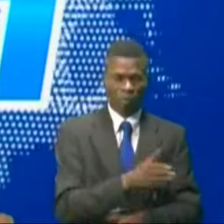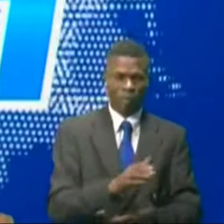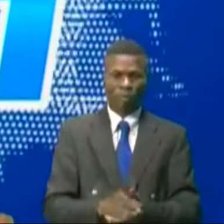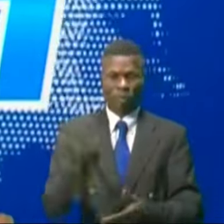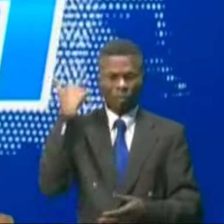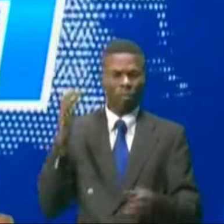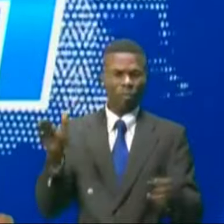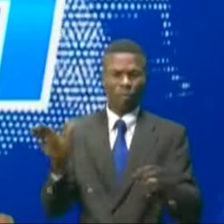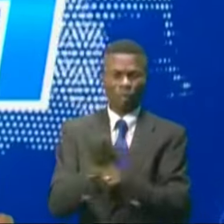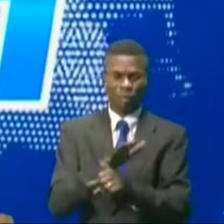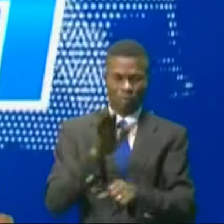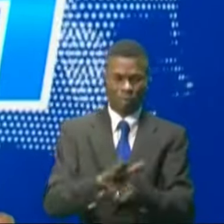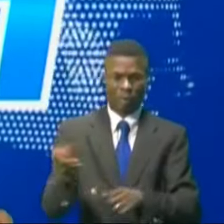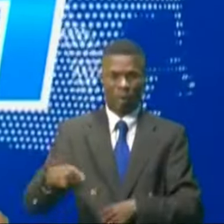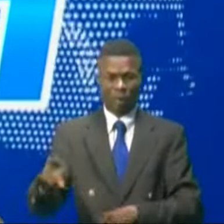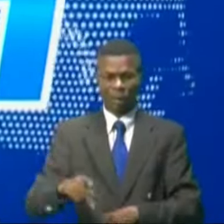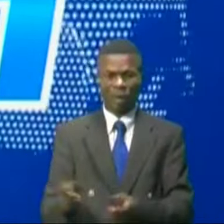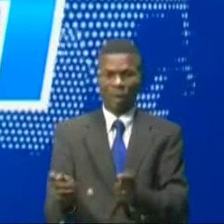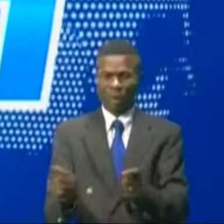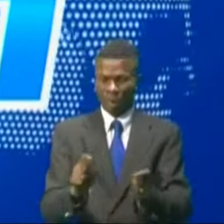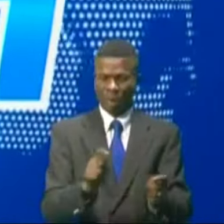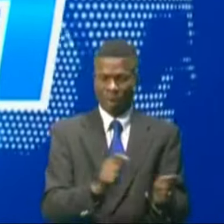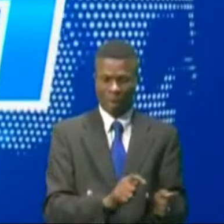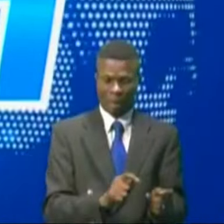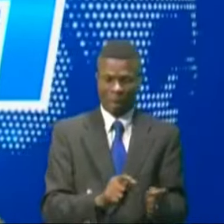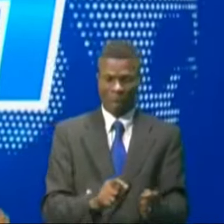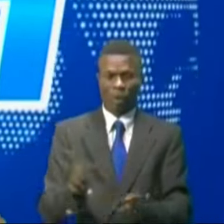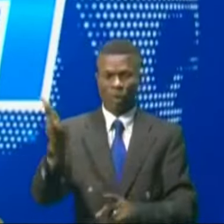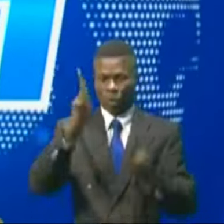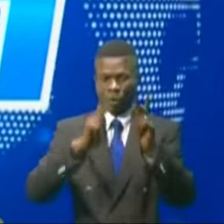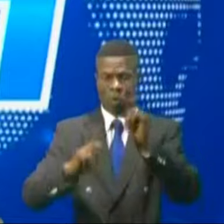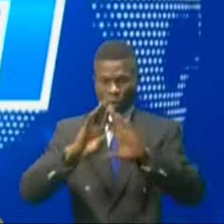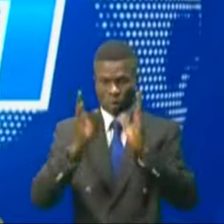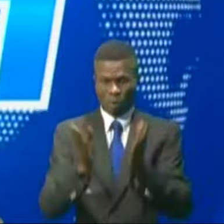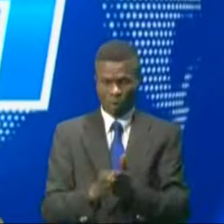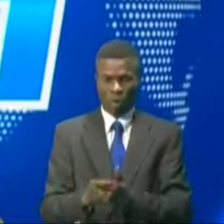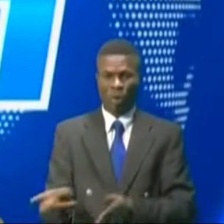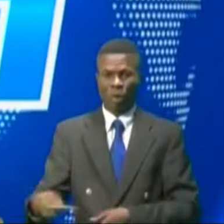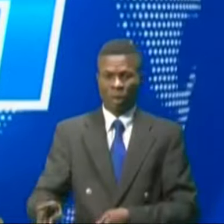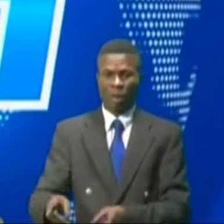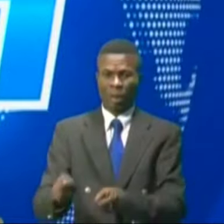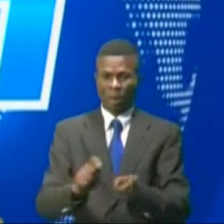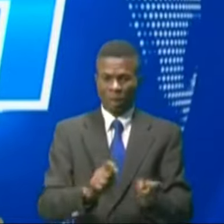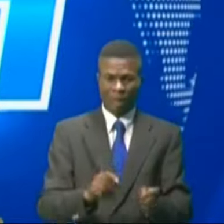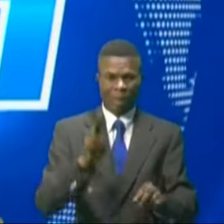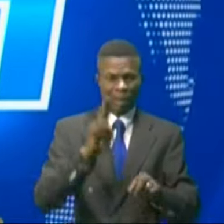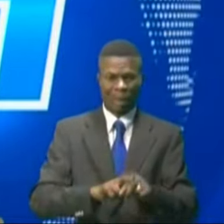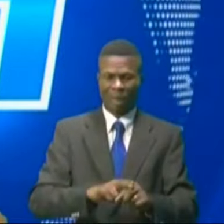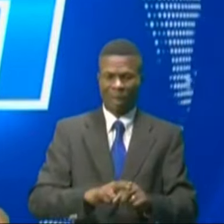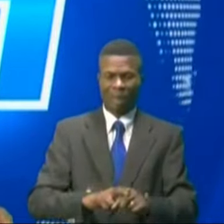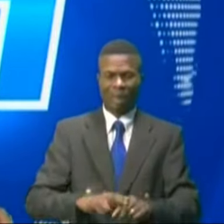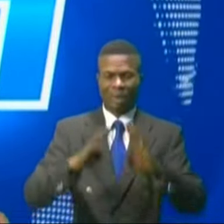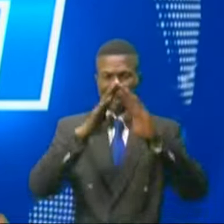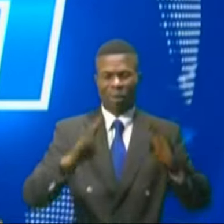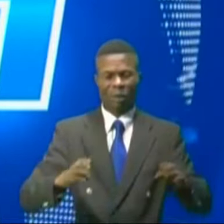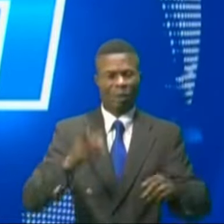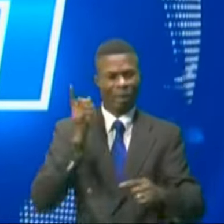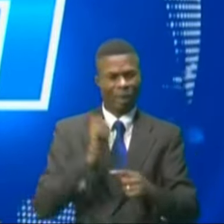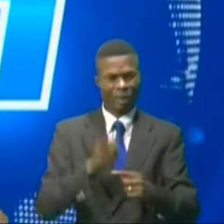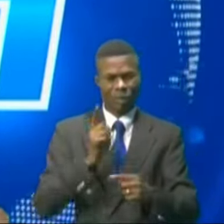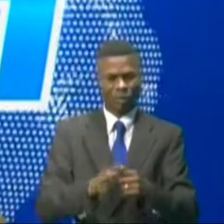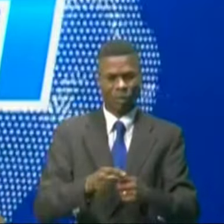Inondations à répétition, la province du Tanganyika, du moins la population de ces coins de la République, vit dans des conditions précaires. Le